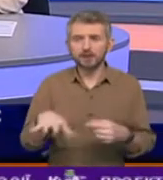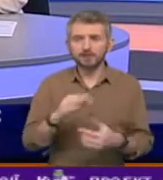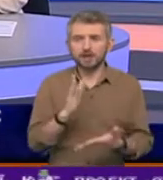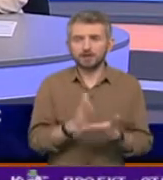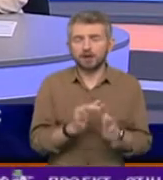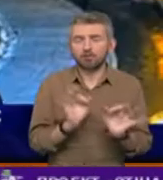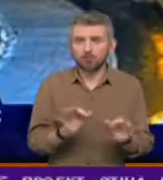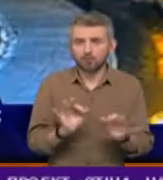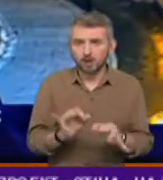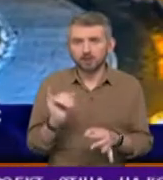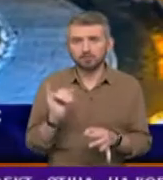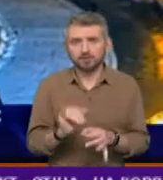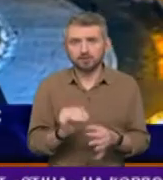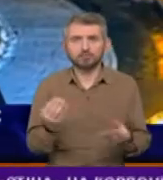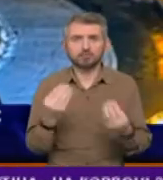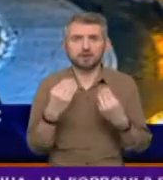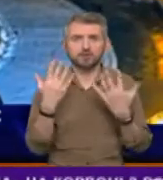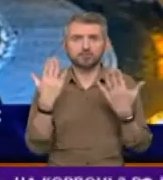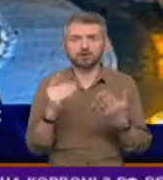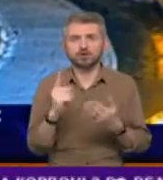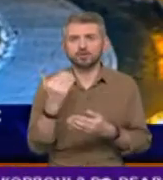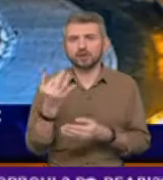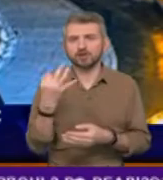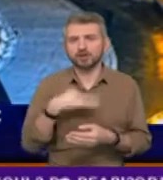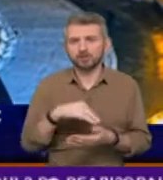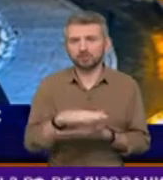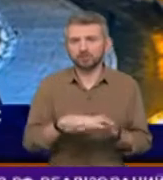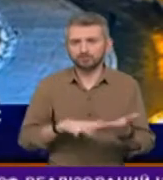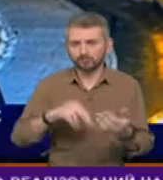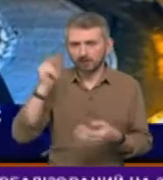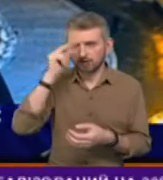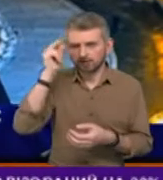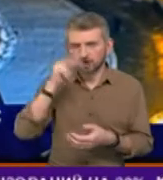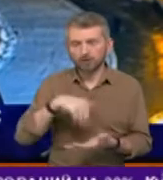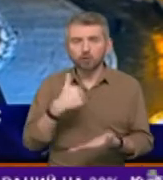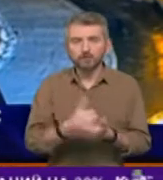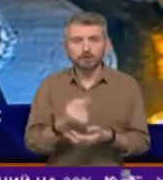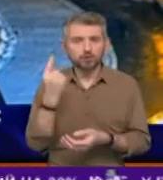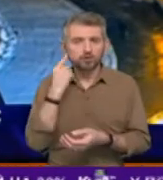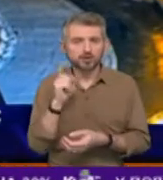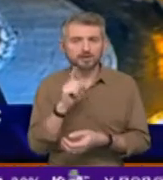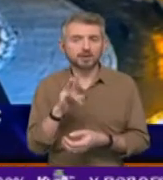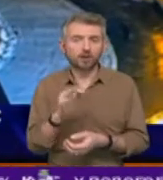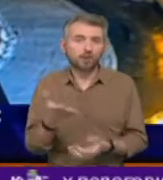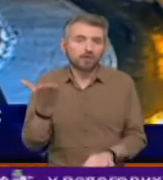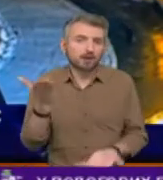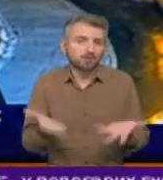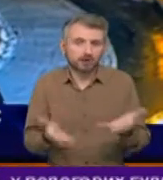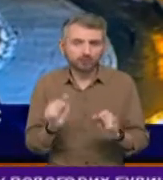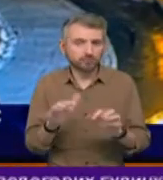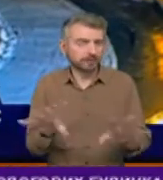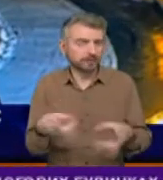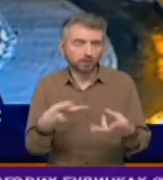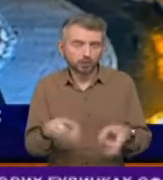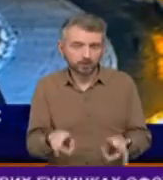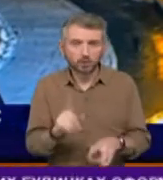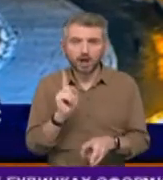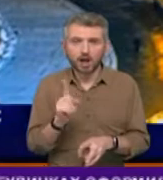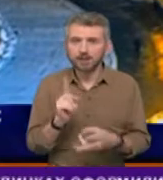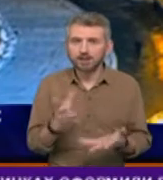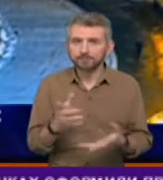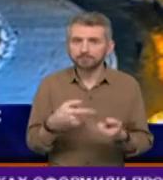міністерство включене, і регіональні різні центри, вони всі збираються, дискутують і встановлюються цей бал пороговий, який прирівнюється до 100 балів